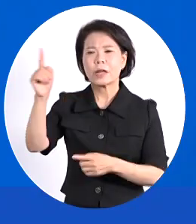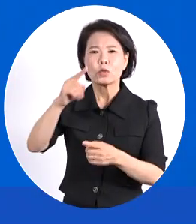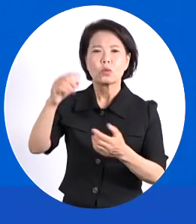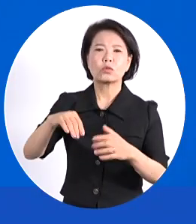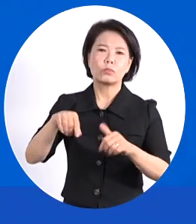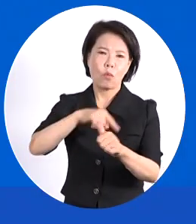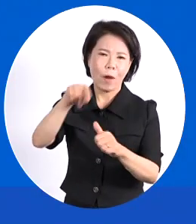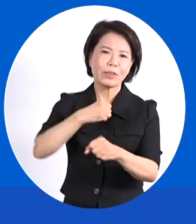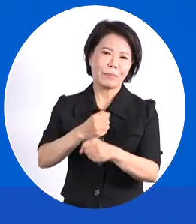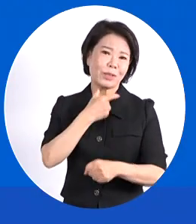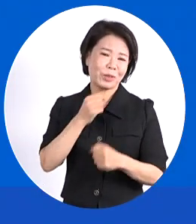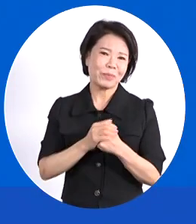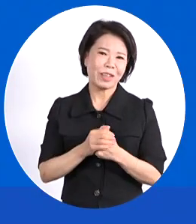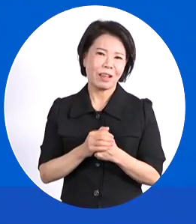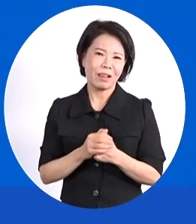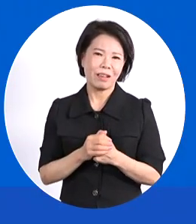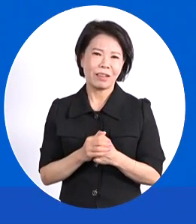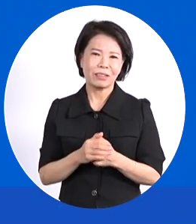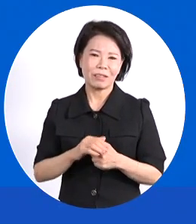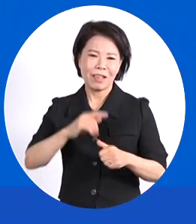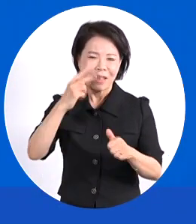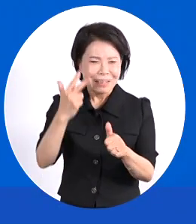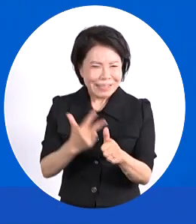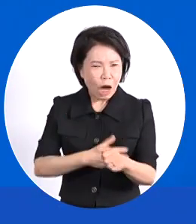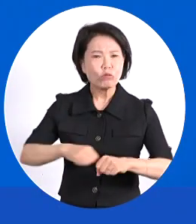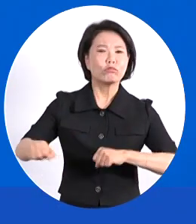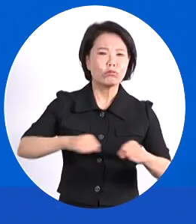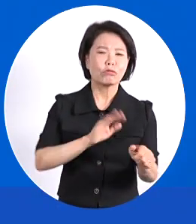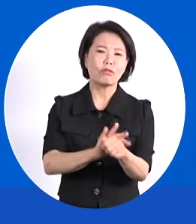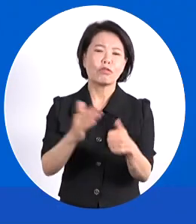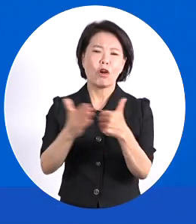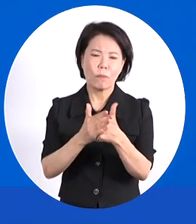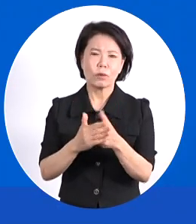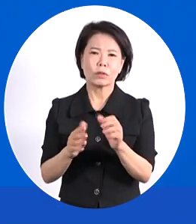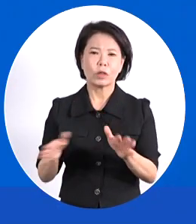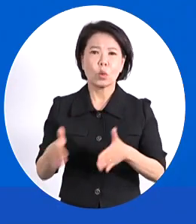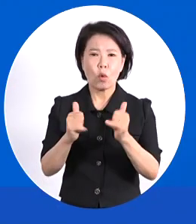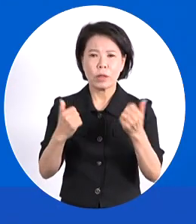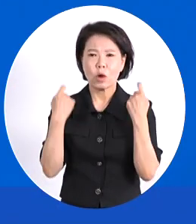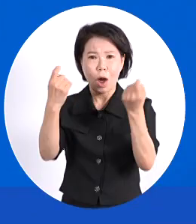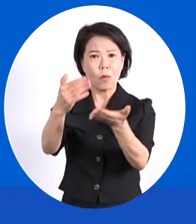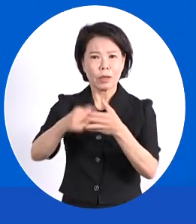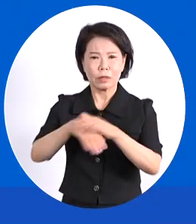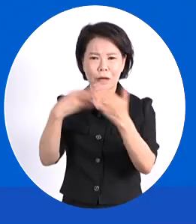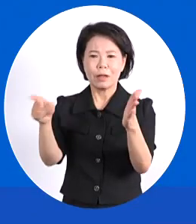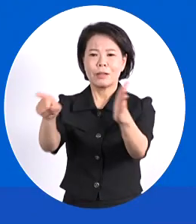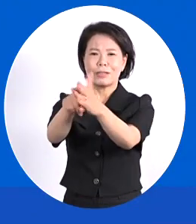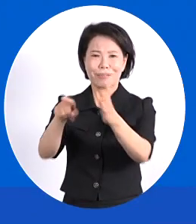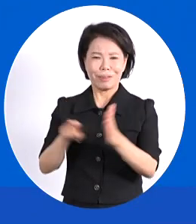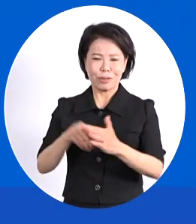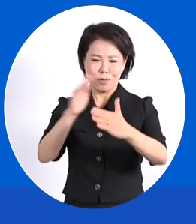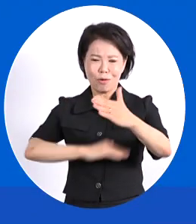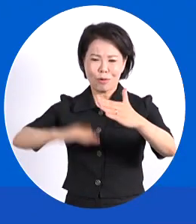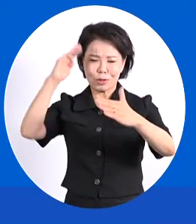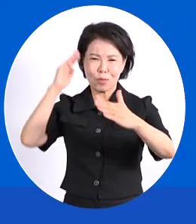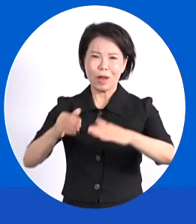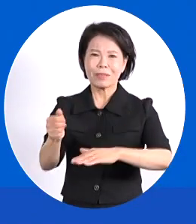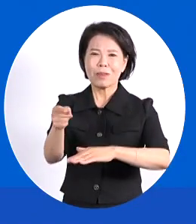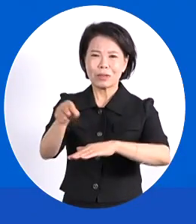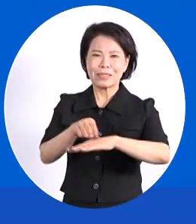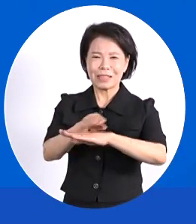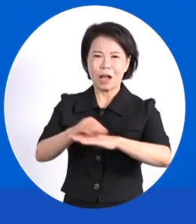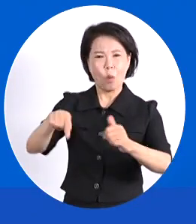환경을 만들겠습니다. 자율과 협력을 바탕으로 도민과 관광객이 모두 신뢰할 수 있는 공정한 렌터카 이용